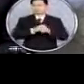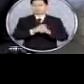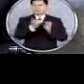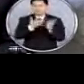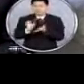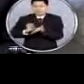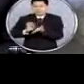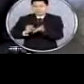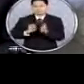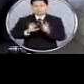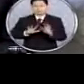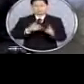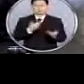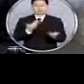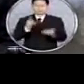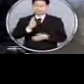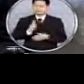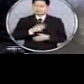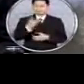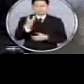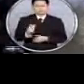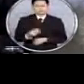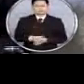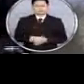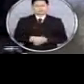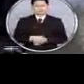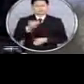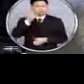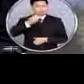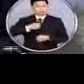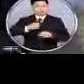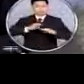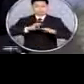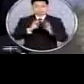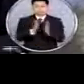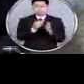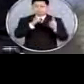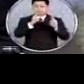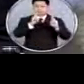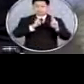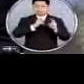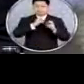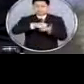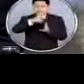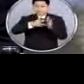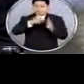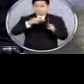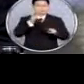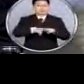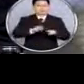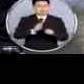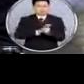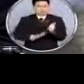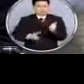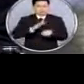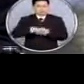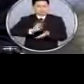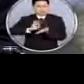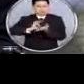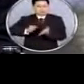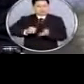备用的电力变载的电力是越来越少，如果很快的就废核的话，到时候我们电力不够的时候就可能要大幅成长